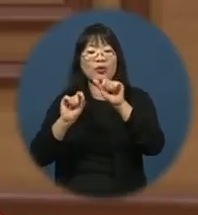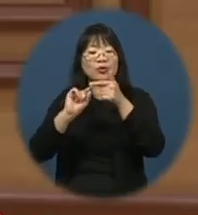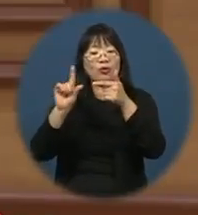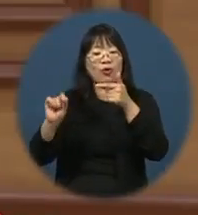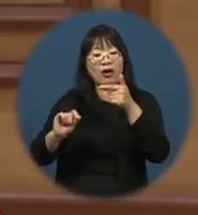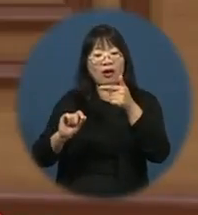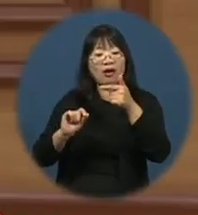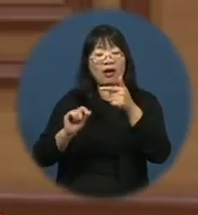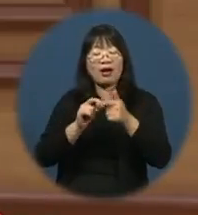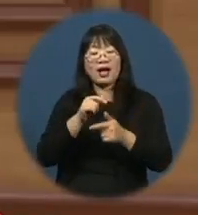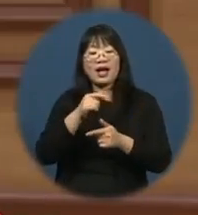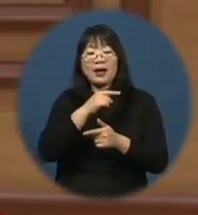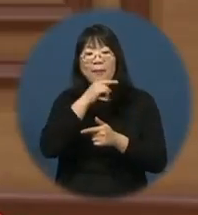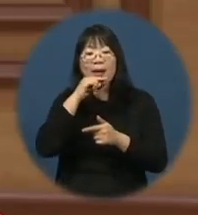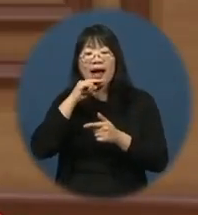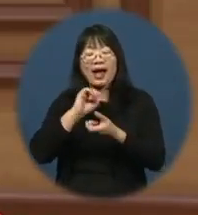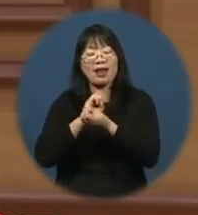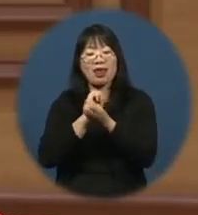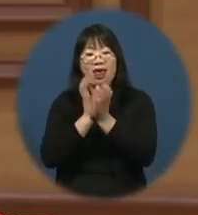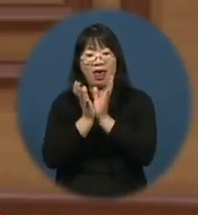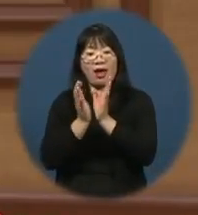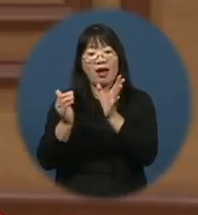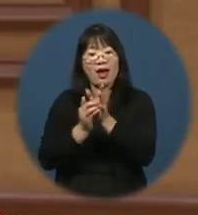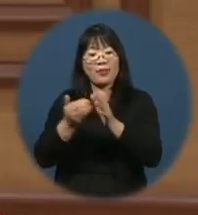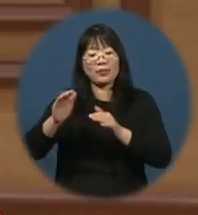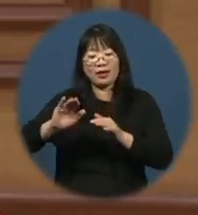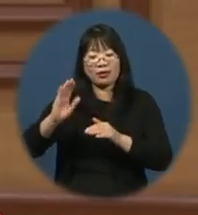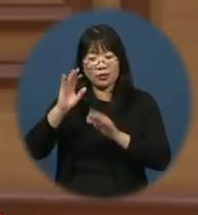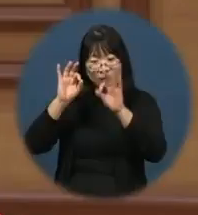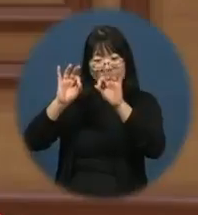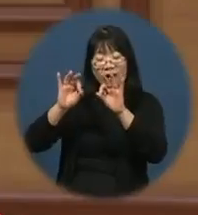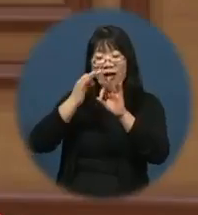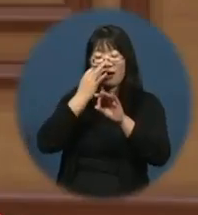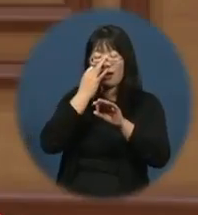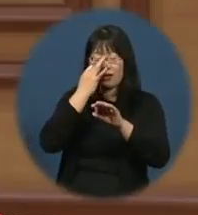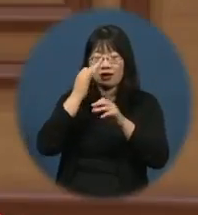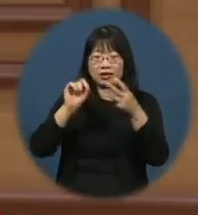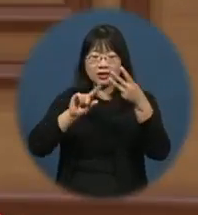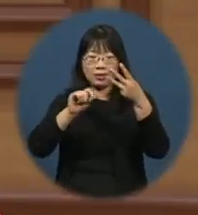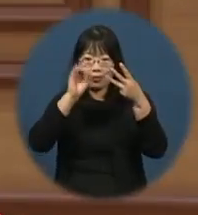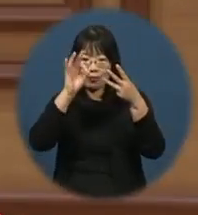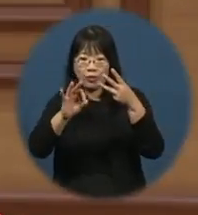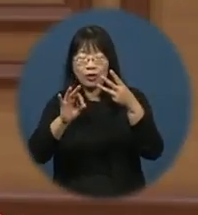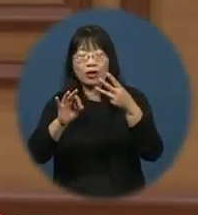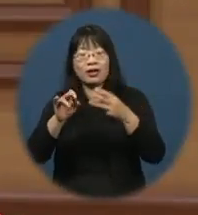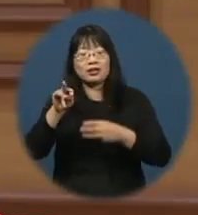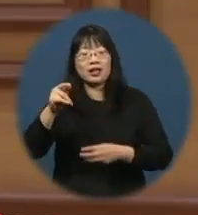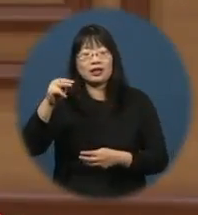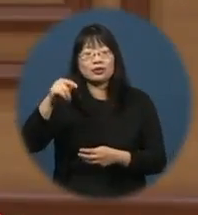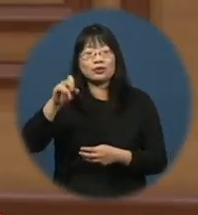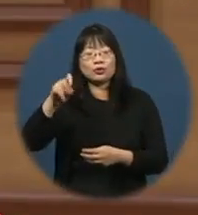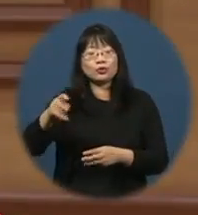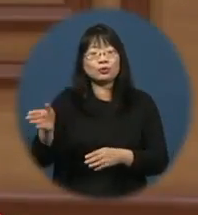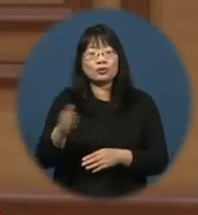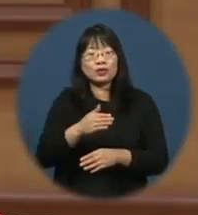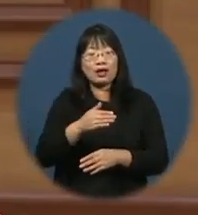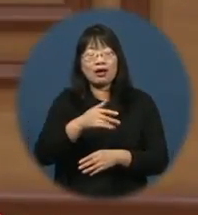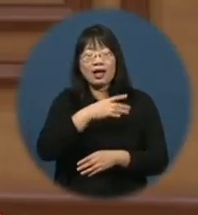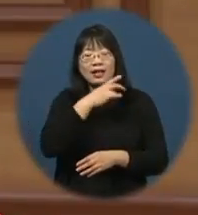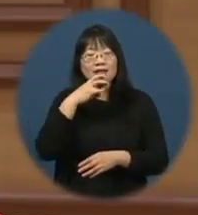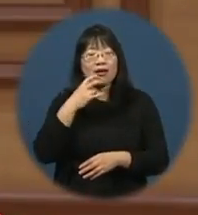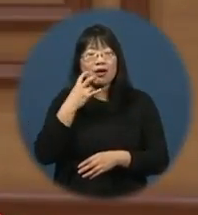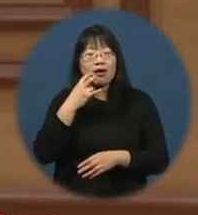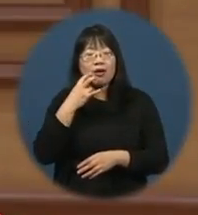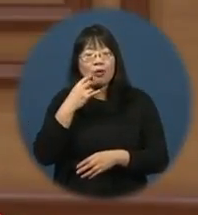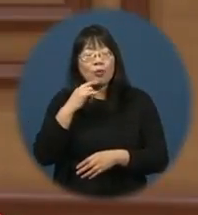6월쯤 되면 장미꽃이 피는데 예, 예. 요즘 보면 요즘 3월 달은 뭐 산수유부터 시작해서 진달래,